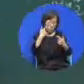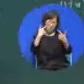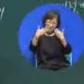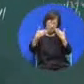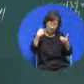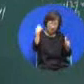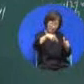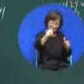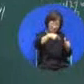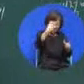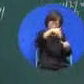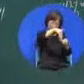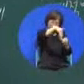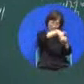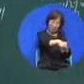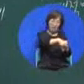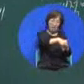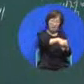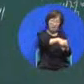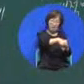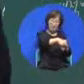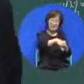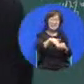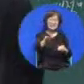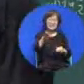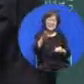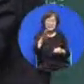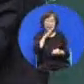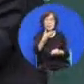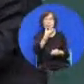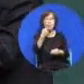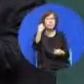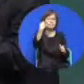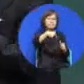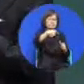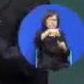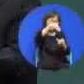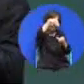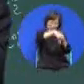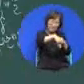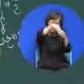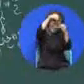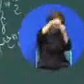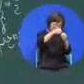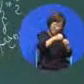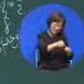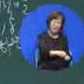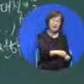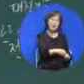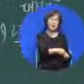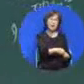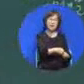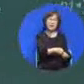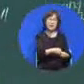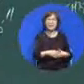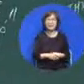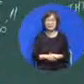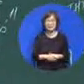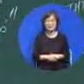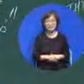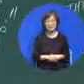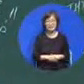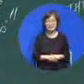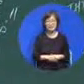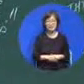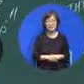심어주는 참된 복음의 전달. It is relaying this true gospel so that we can truly, surely plant this gospel to our next generation. This is